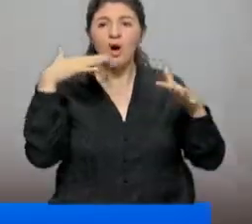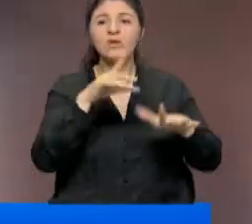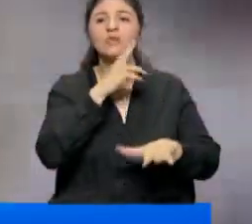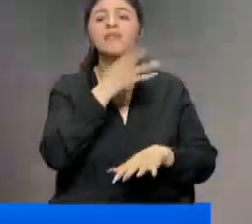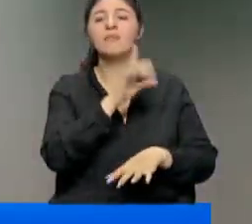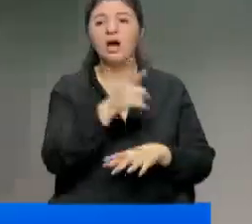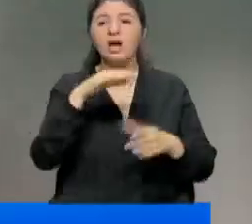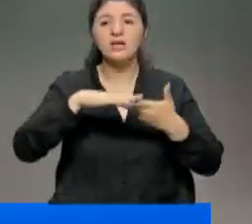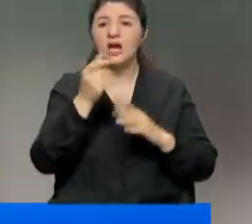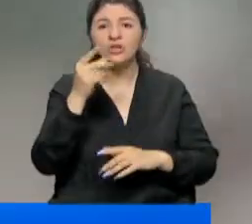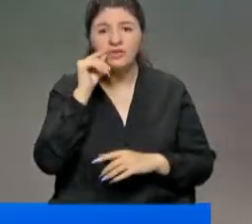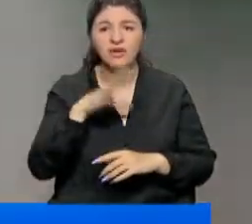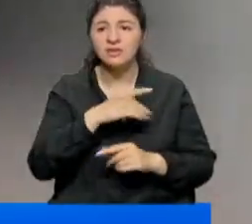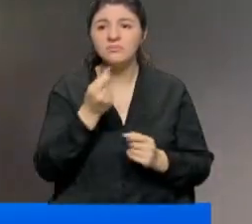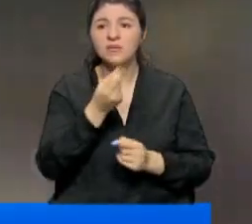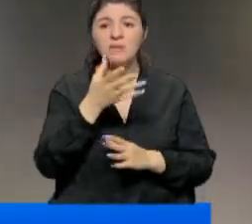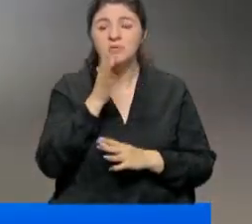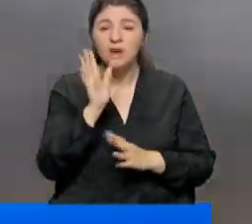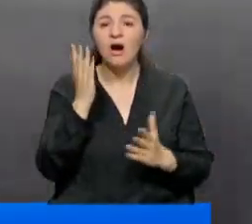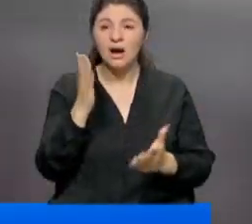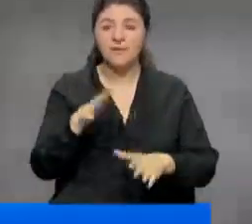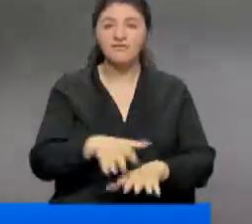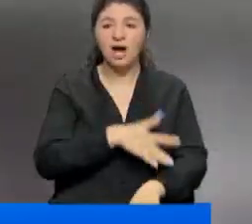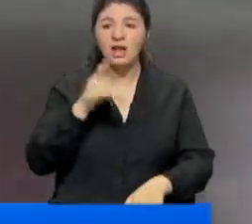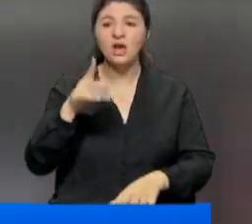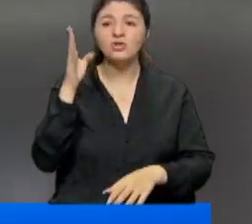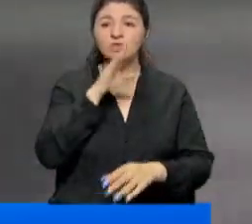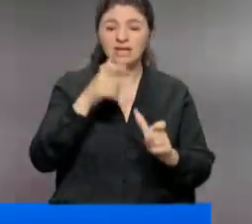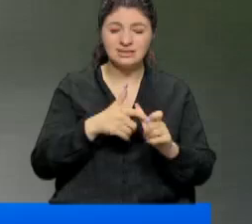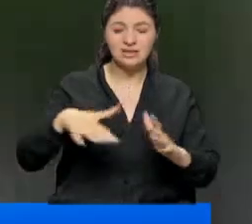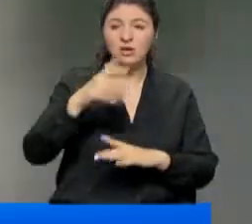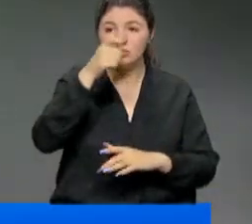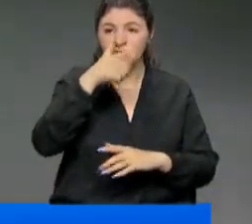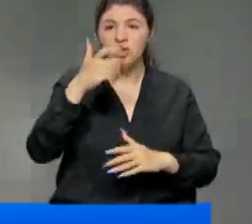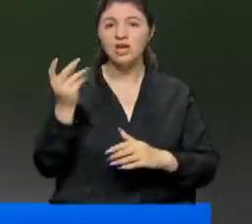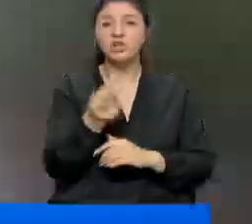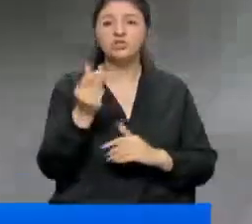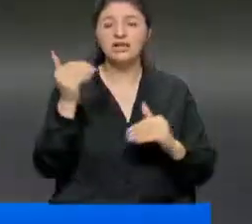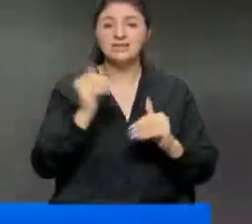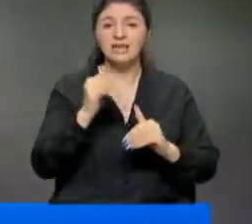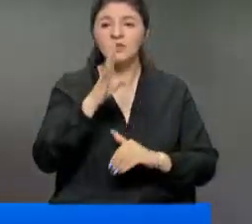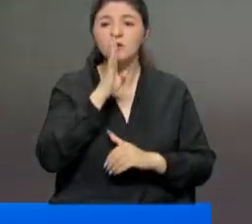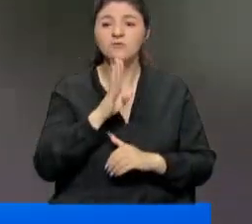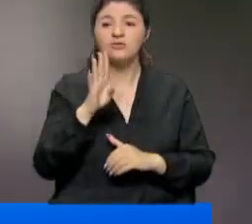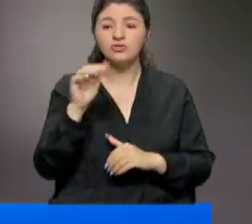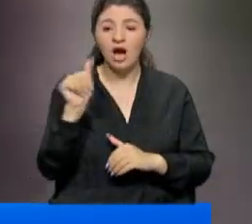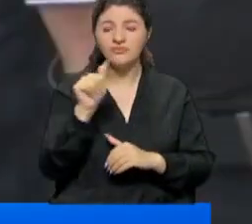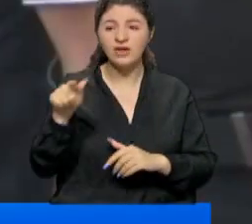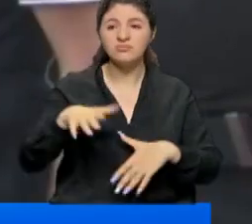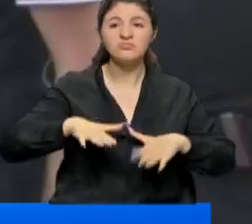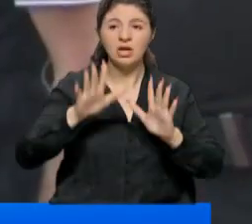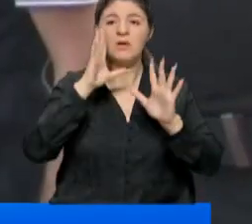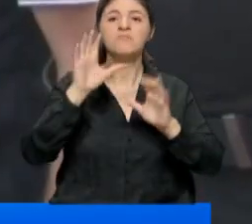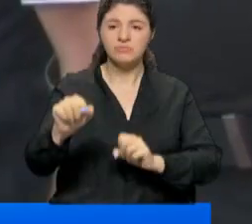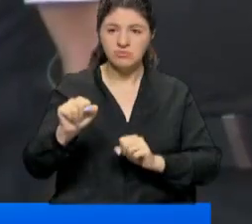tırda kaç kişi vardı tam rakam bilinmiyor ancak Valilik Kocaeli genelinde Türkiye'ye yasa dışı yollarla gelen 400 haftada uyruklu